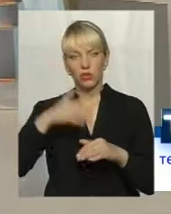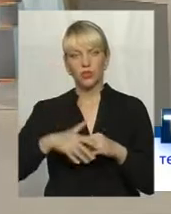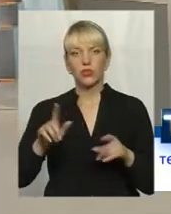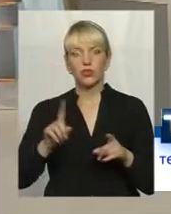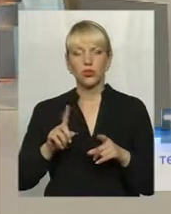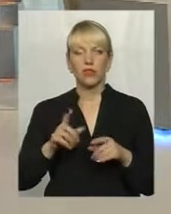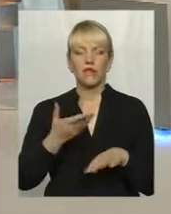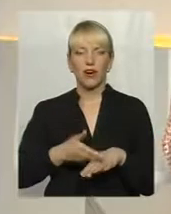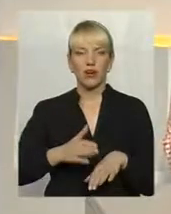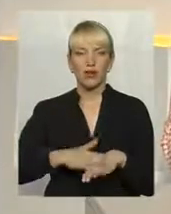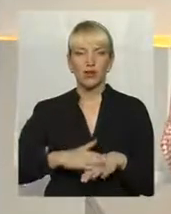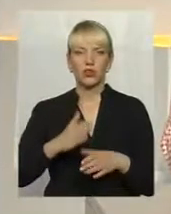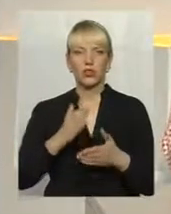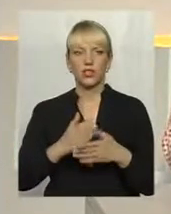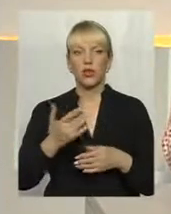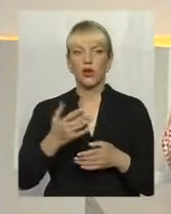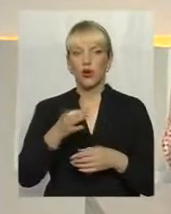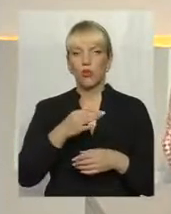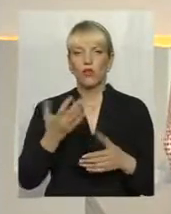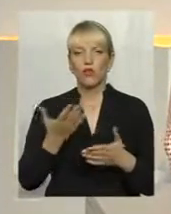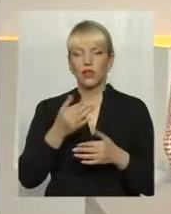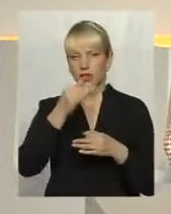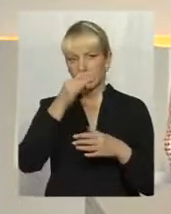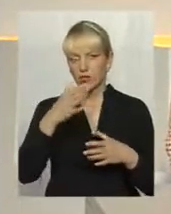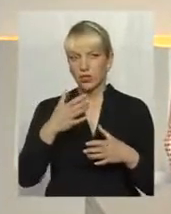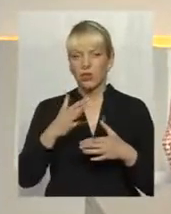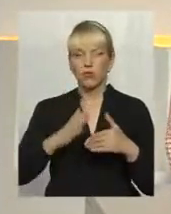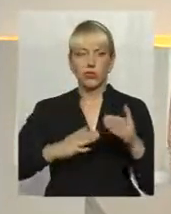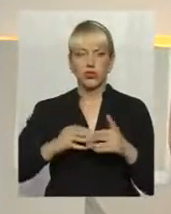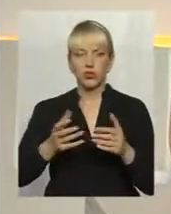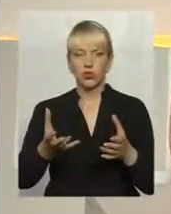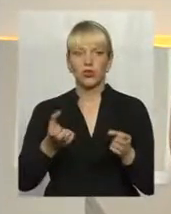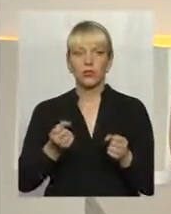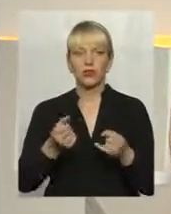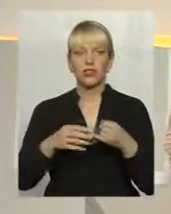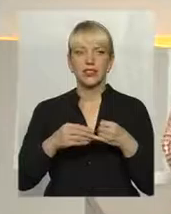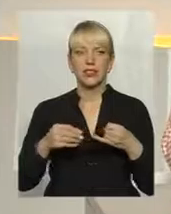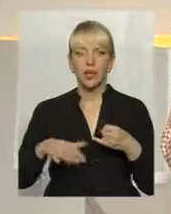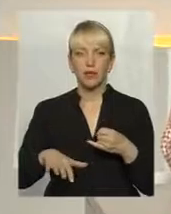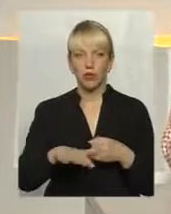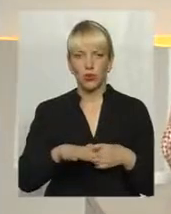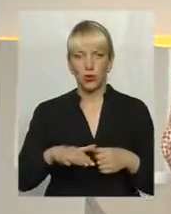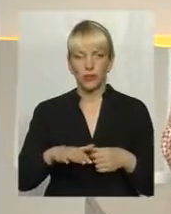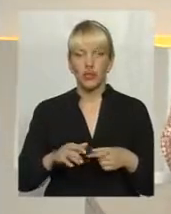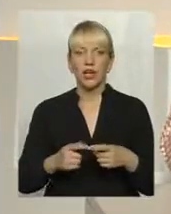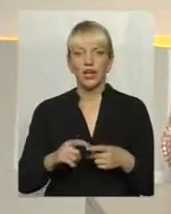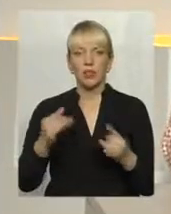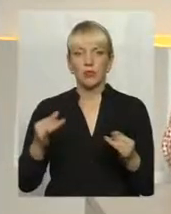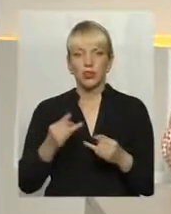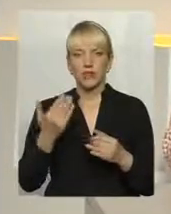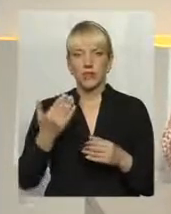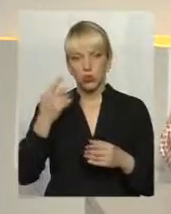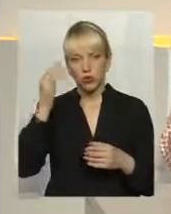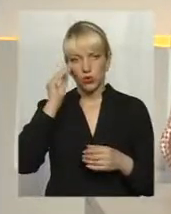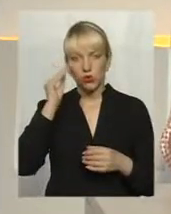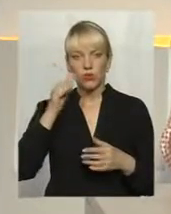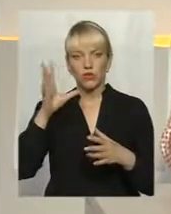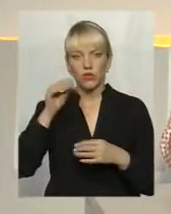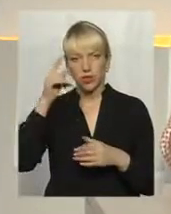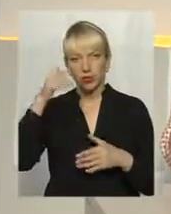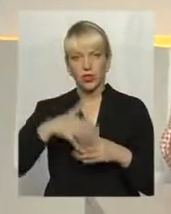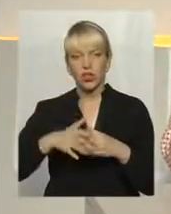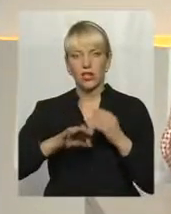важко, досить важко, є області, в яких взагалі неможливо практично їм отримати землі. І хотілося б поцікавитись вашою думкою, всі ми розуміємо, іде на